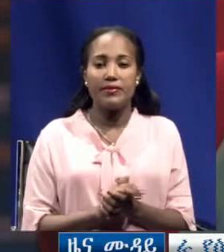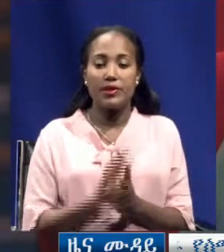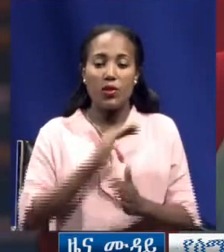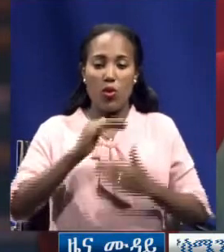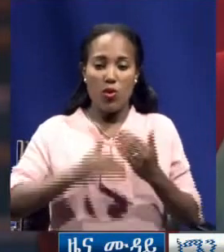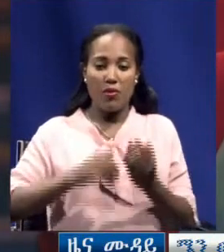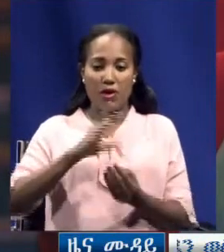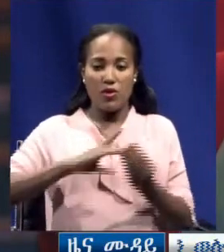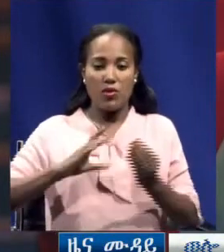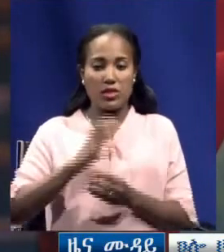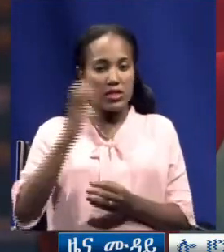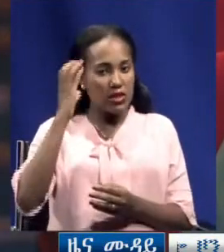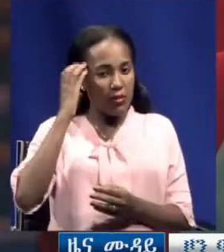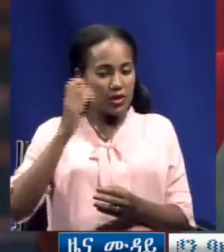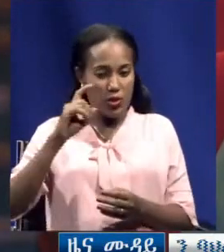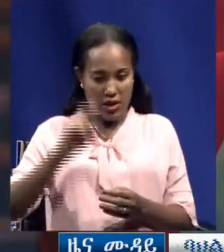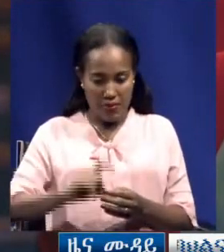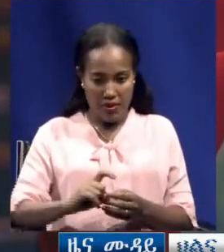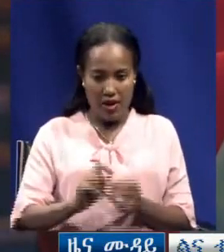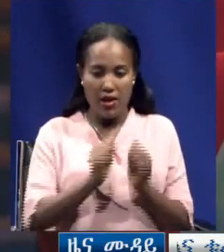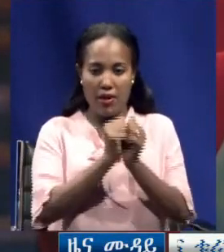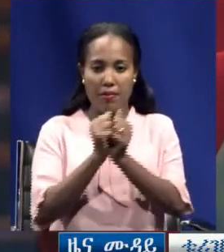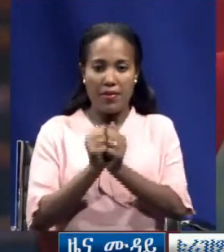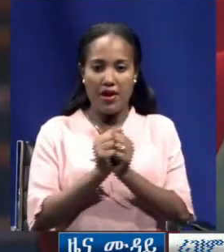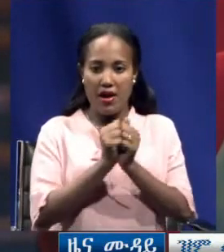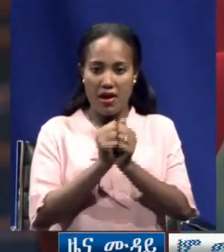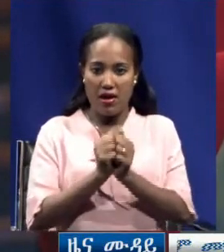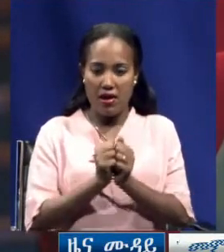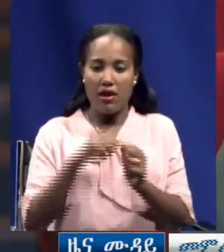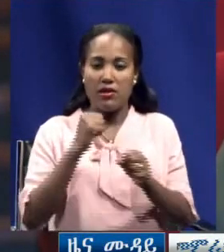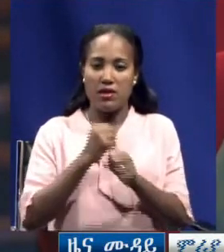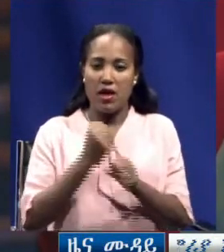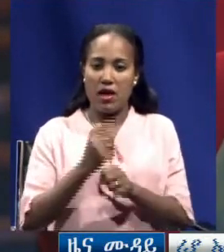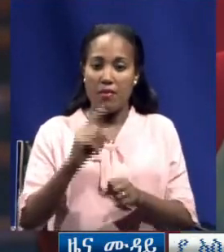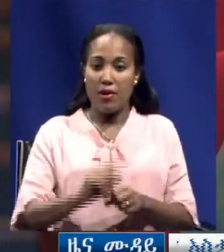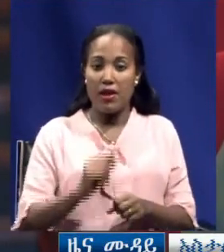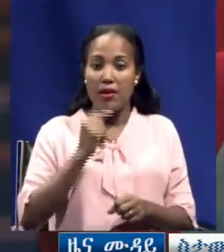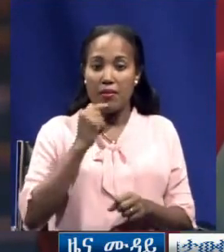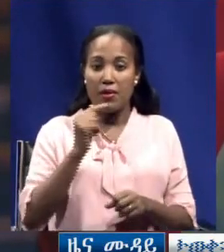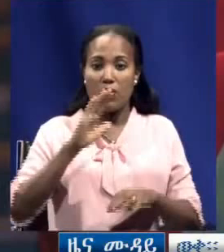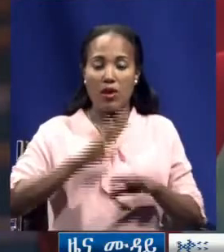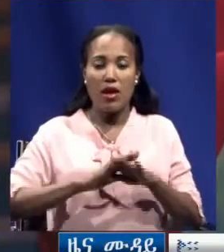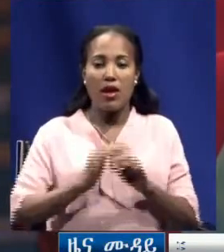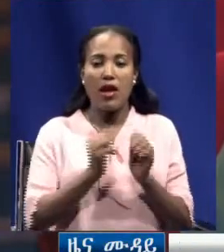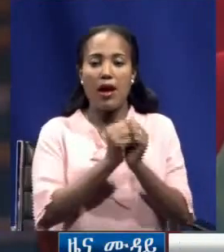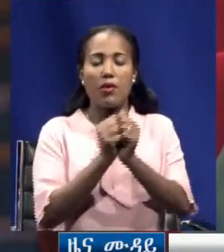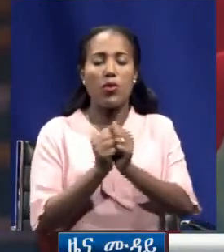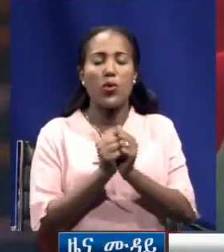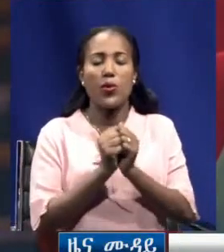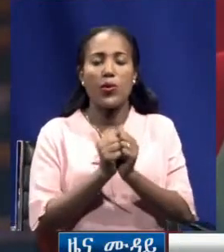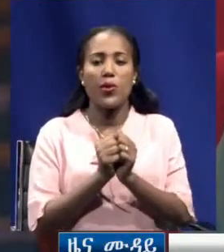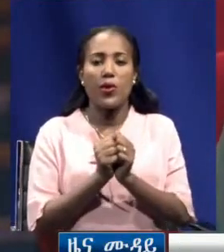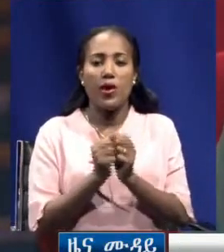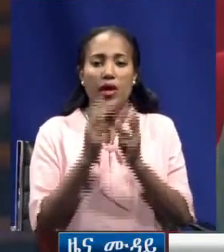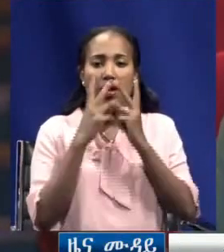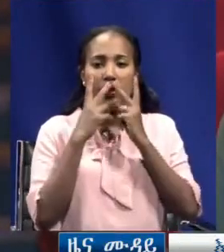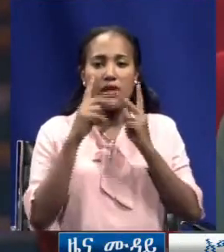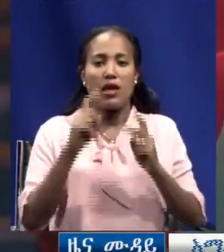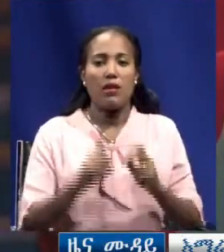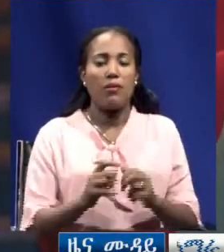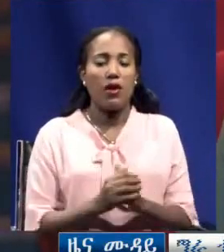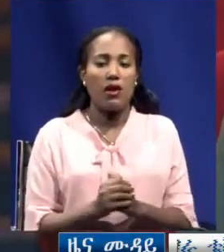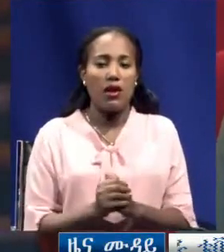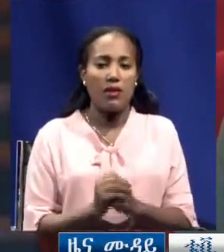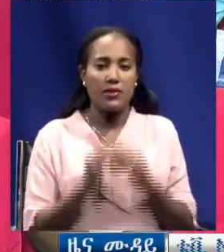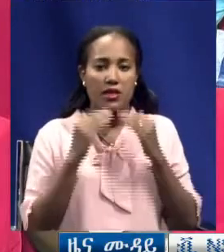ሁሉም ክልሎች ሊሰማቸው ይገባል፣ በጋራ ልንሰራ ይገባል የሚለው ላይ አብሮ ሊታይ ይገባዋል የሚል እምነት